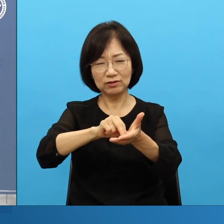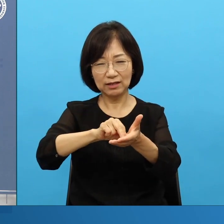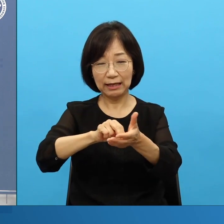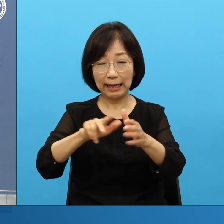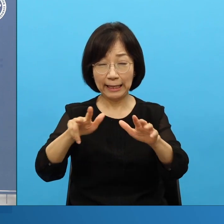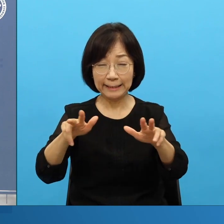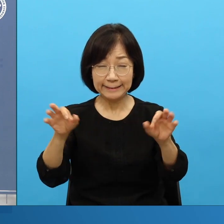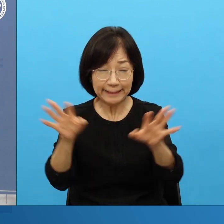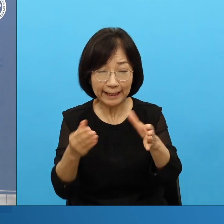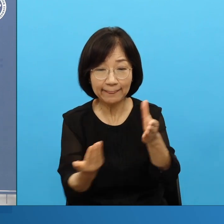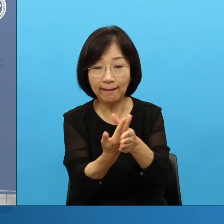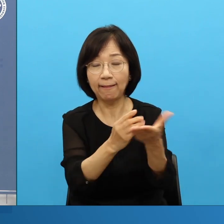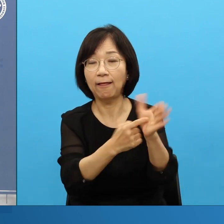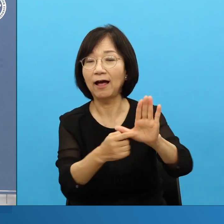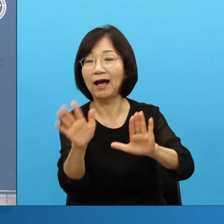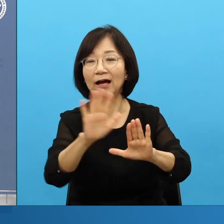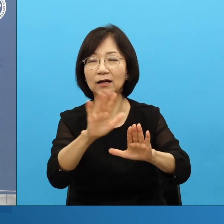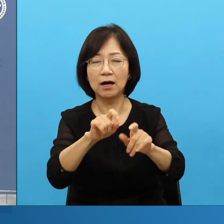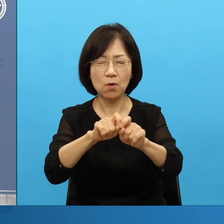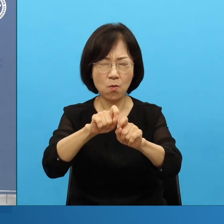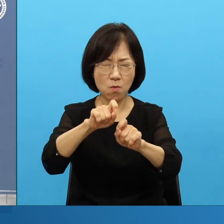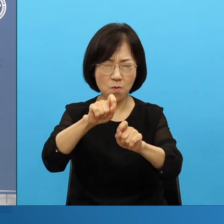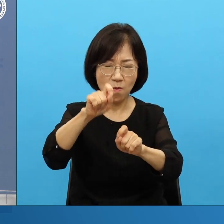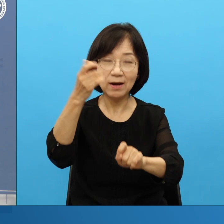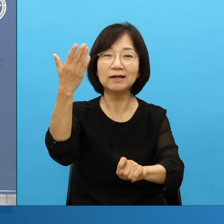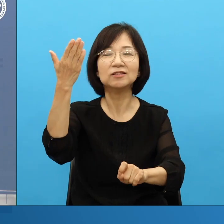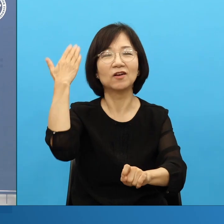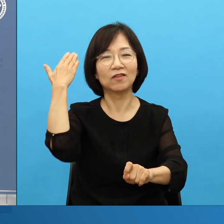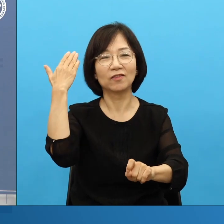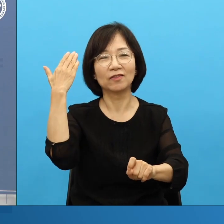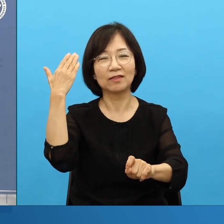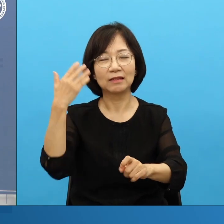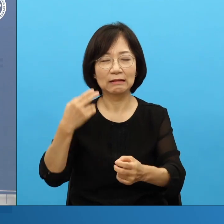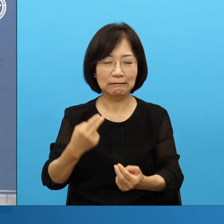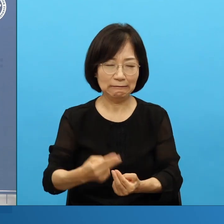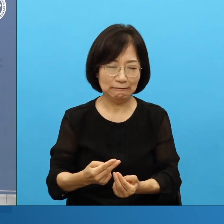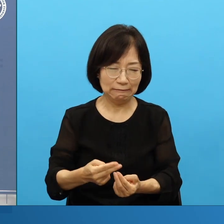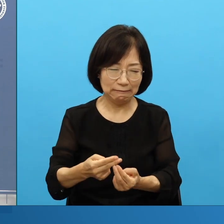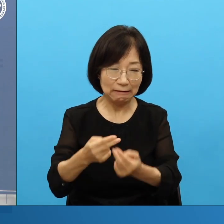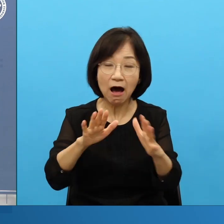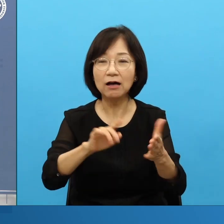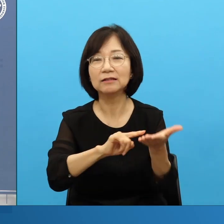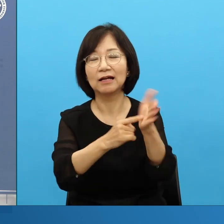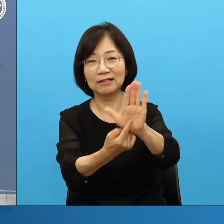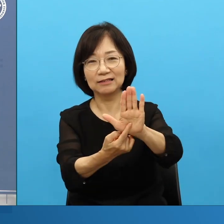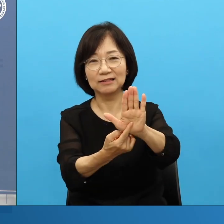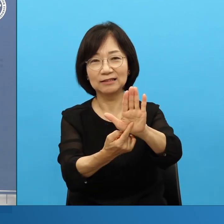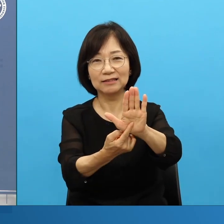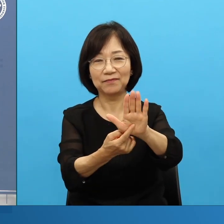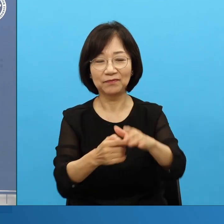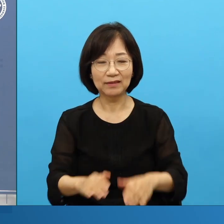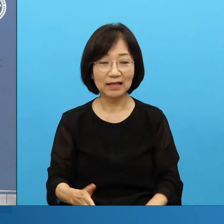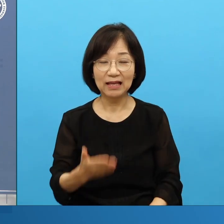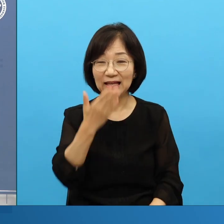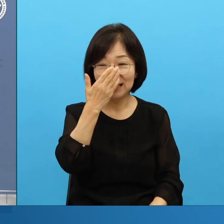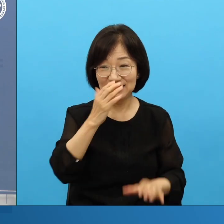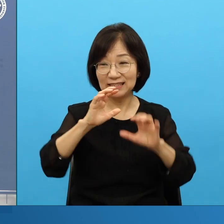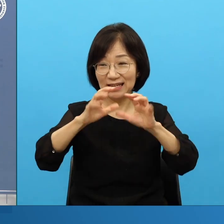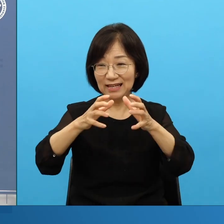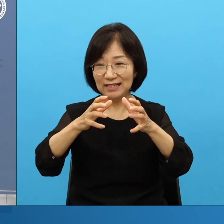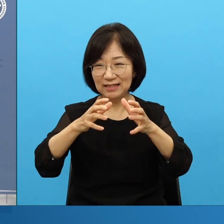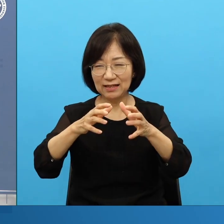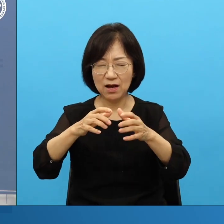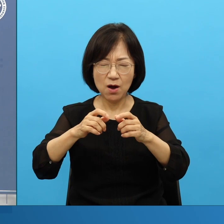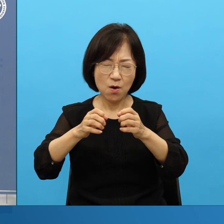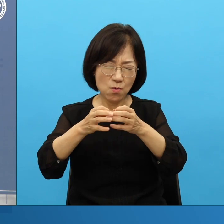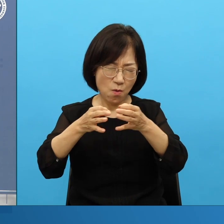됐습니까? Then what 이스라엘은 happened? 오래전부터 막 많은 나라에 어려움 당했어요. Long ages past, we see that the Israelites